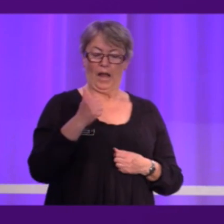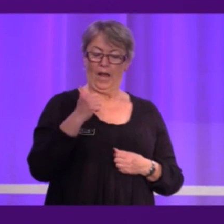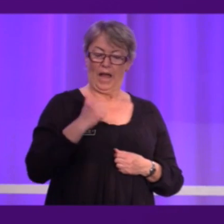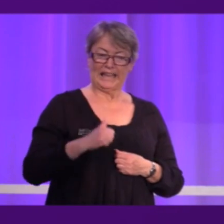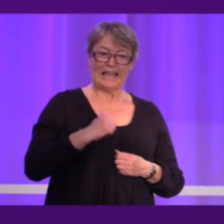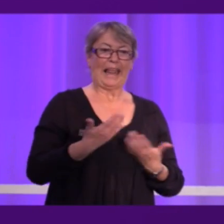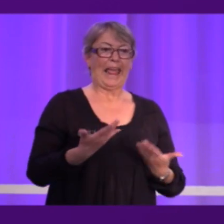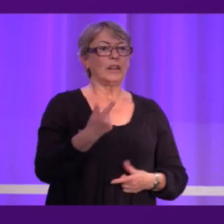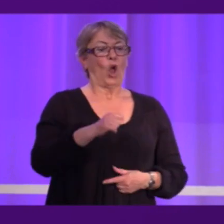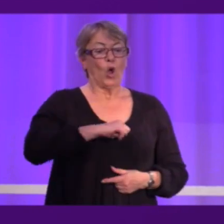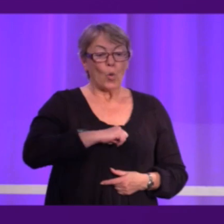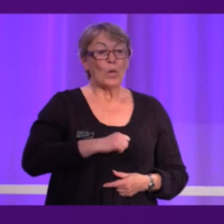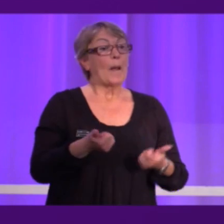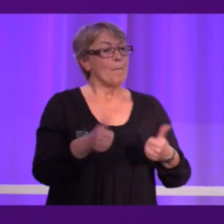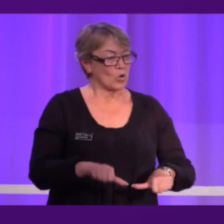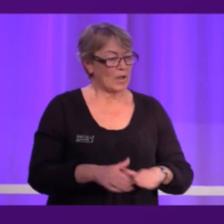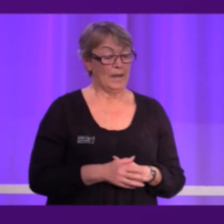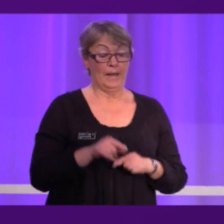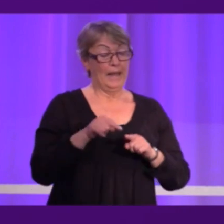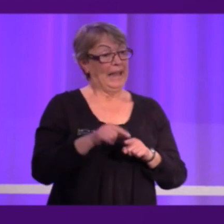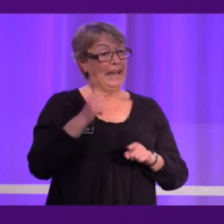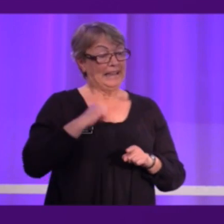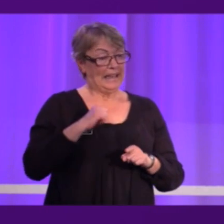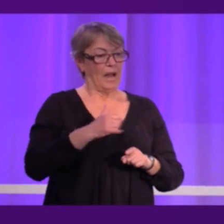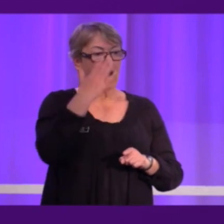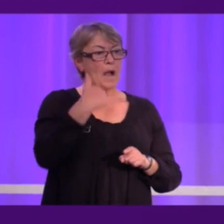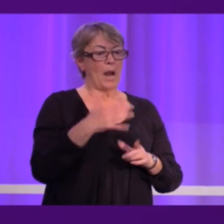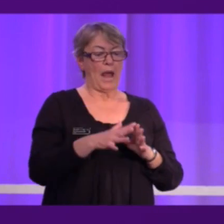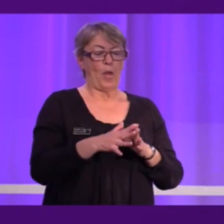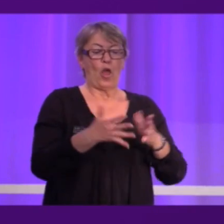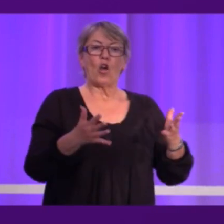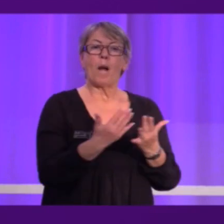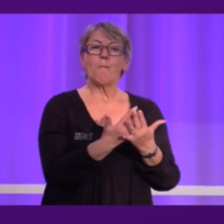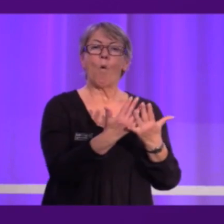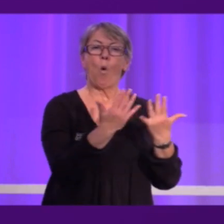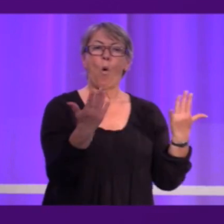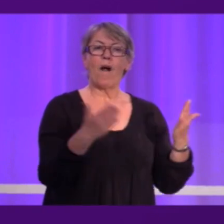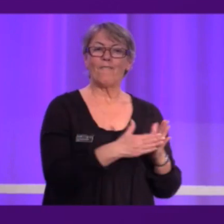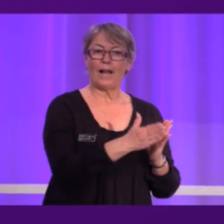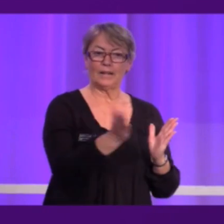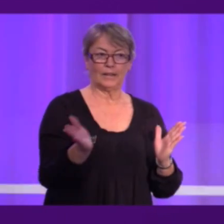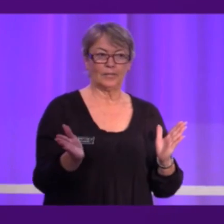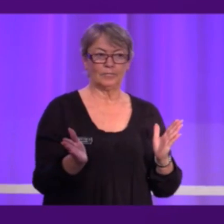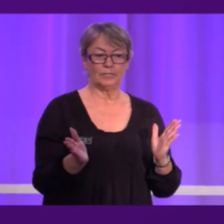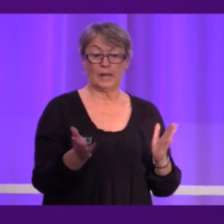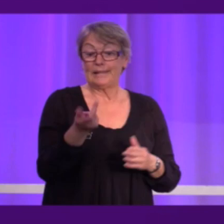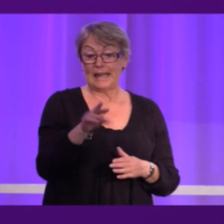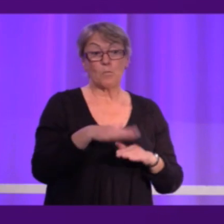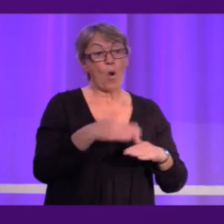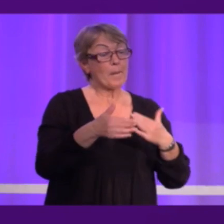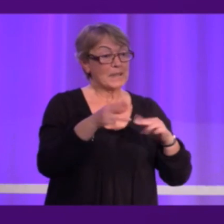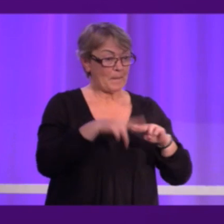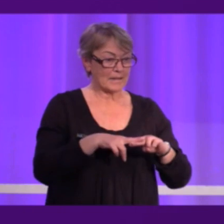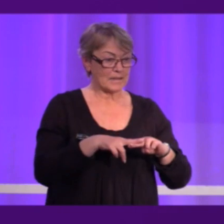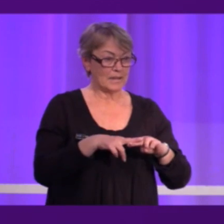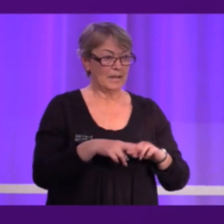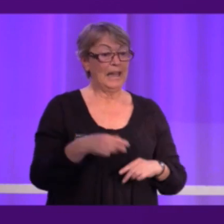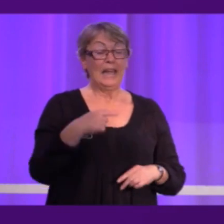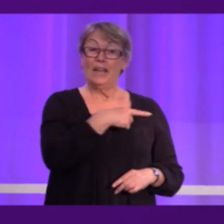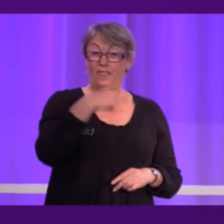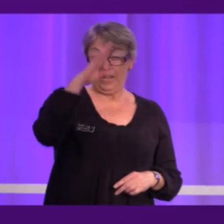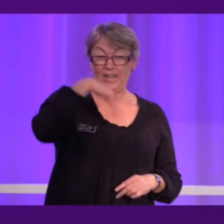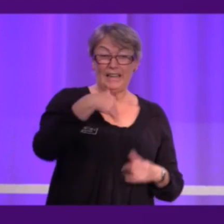måste. Med tillgänglighet så kan man också öka mångfalden på exempelvis en arbetsplats. Vi vet